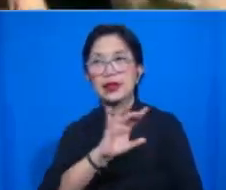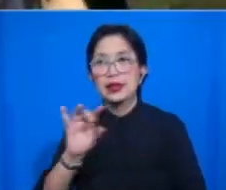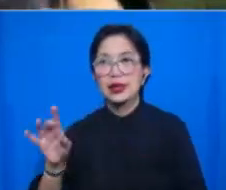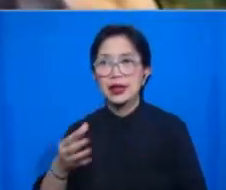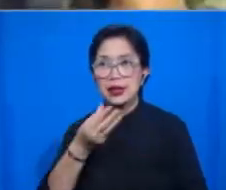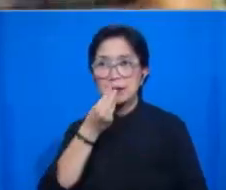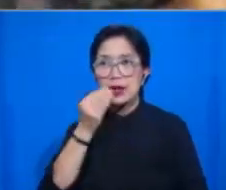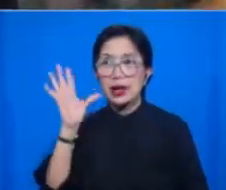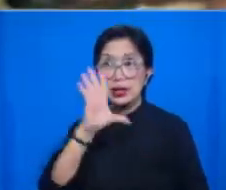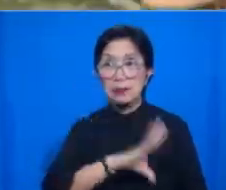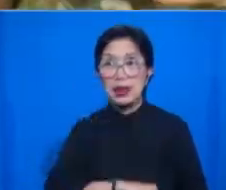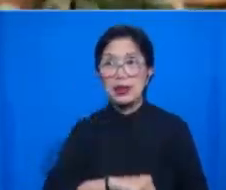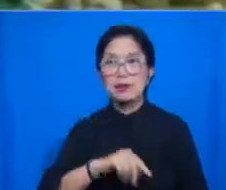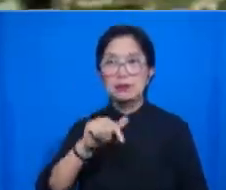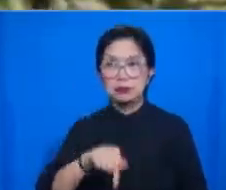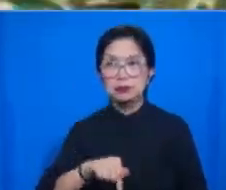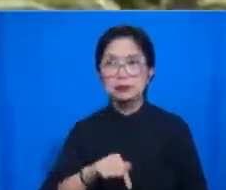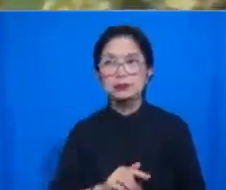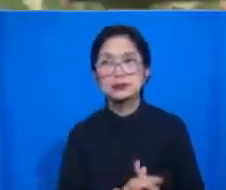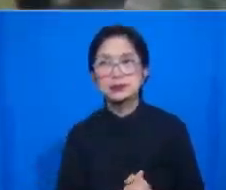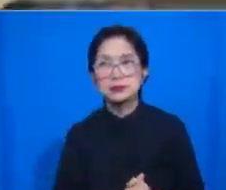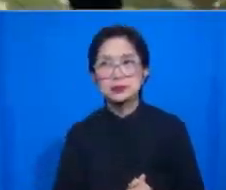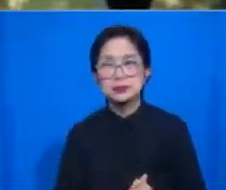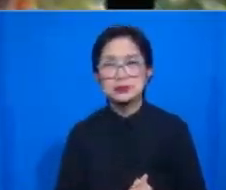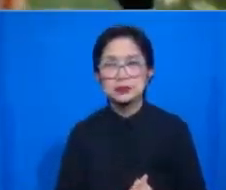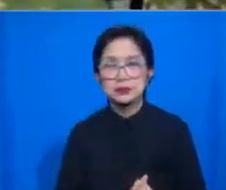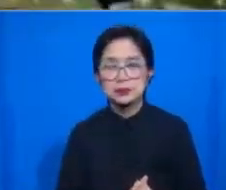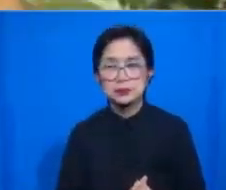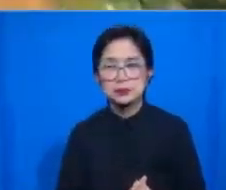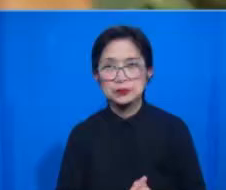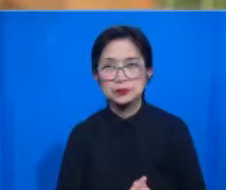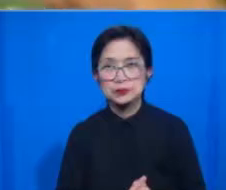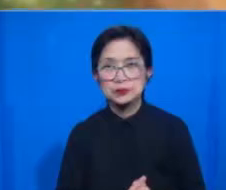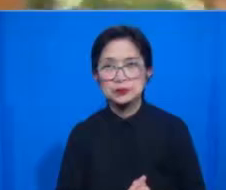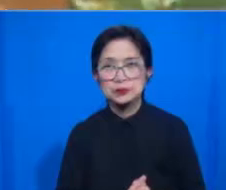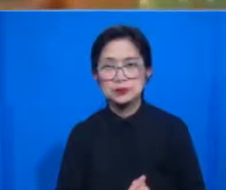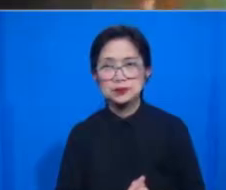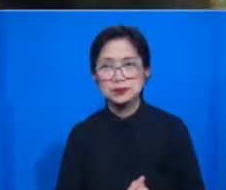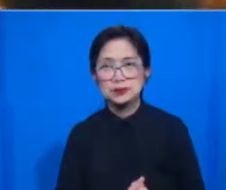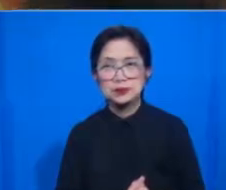malam ini digelar di Gedung Hussein Kompleks Akmil dipimpin Presiden Prabowo Subianto.